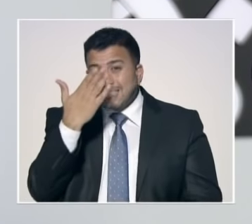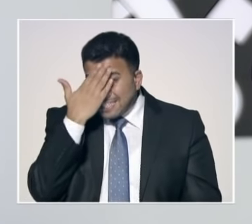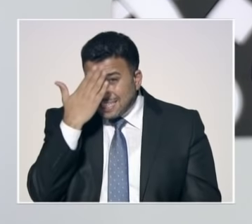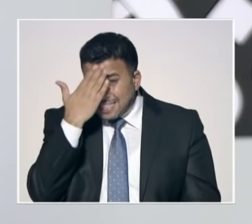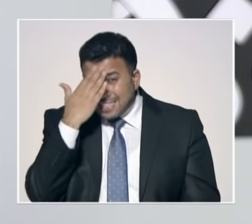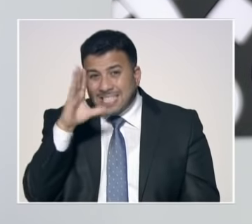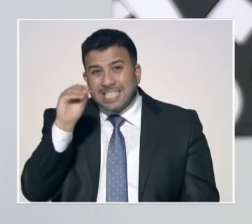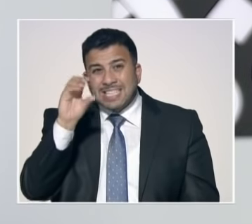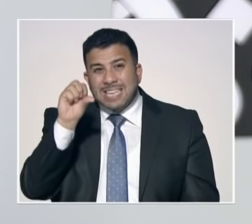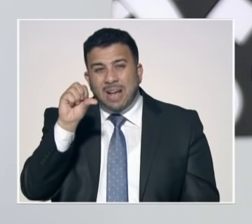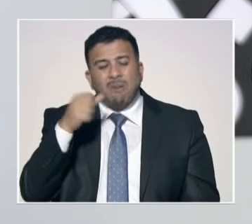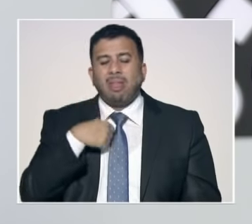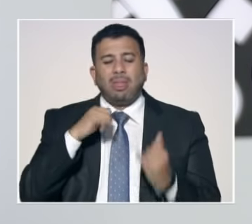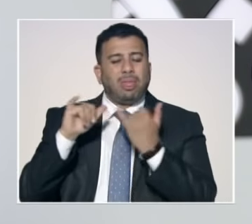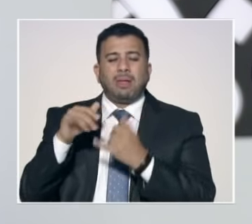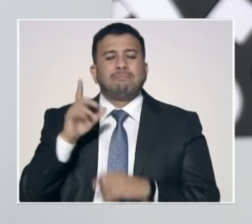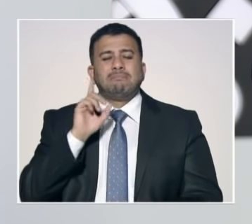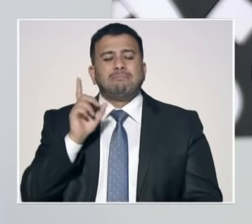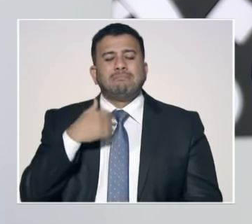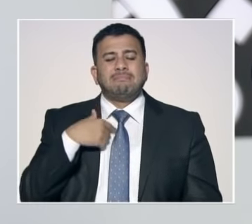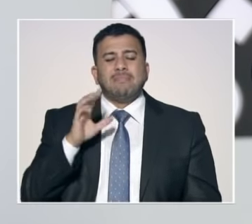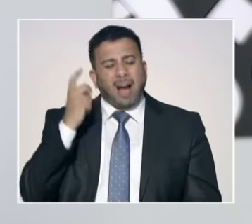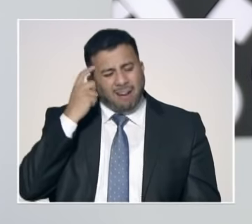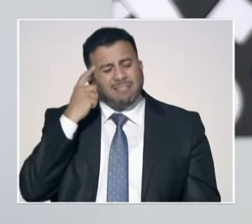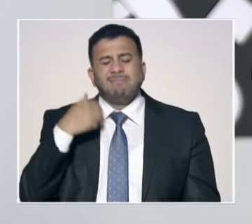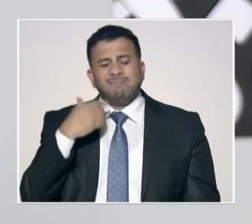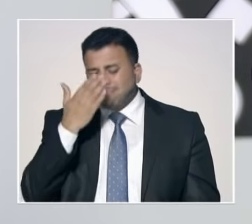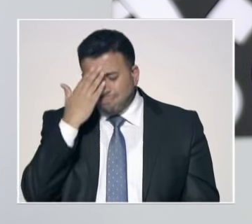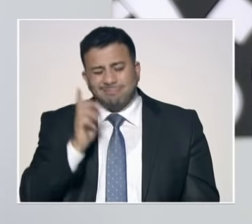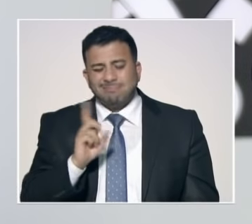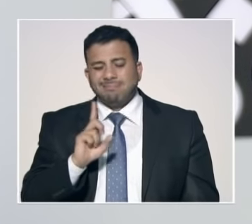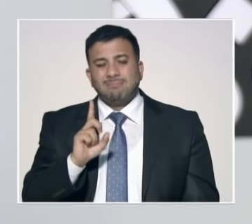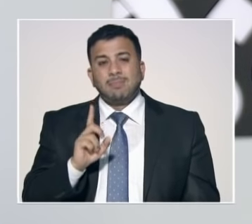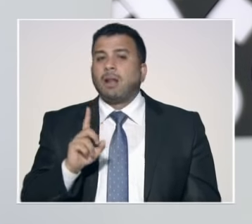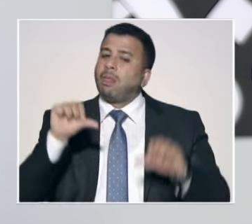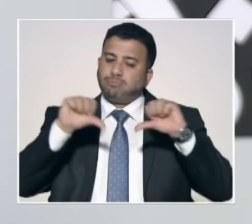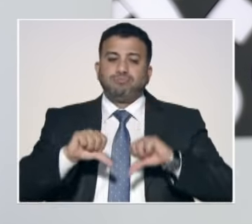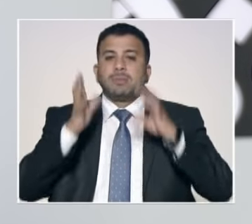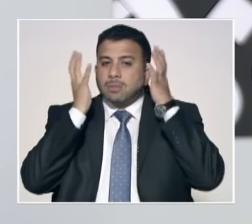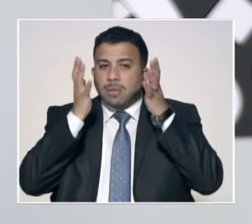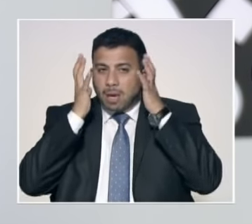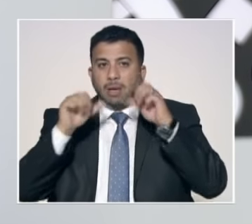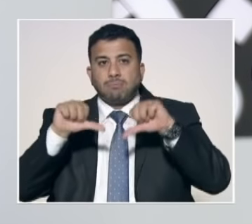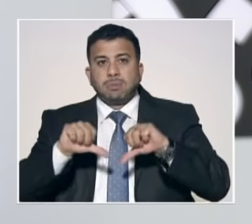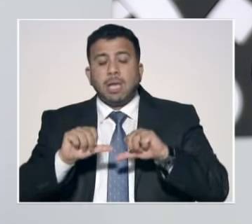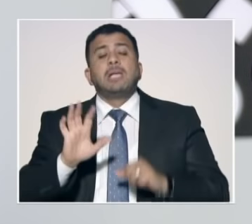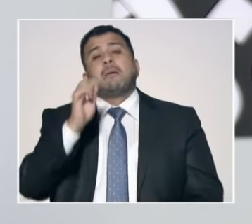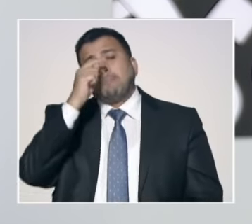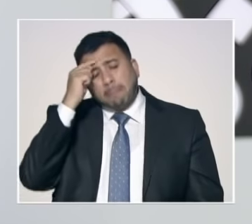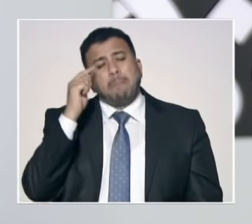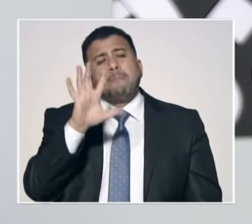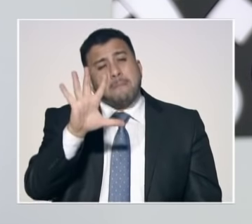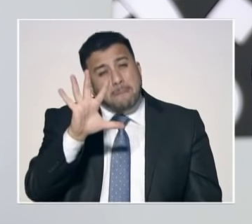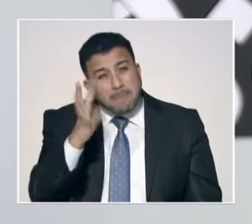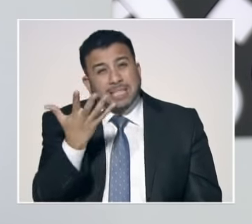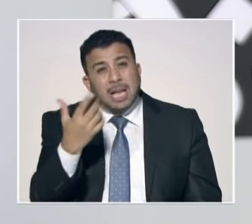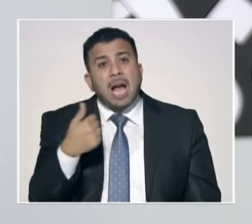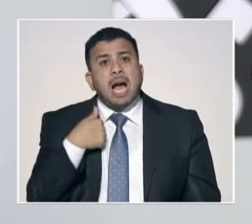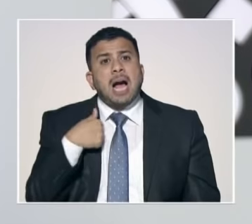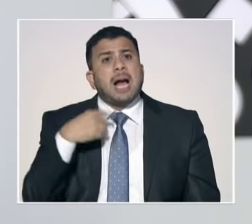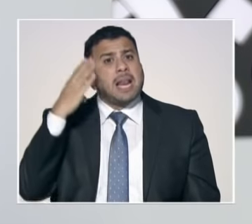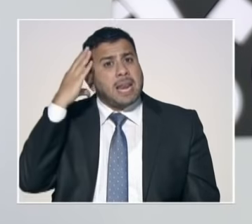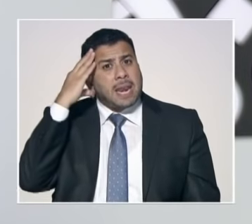السهو، نسيه، هو عنده نقص في الصلاة وسلم ونسي أن يسجد للسهو، نقول له: